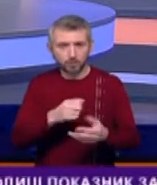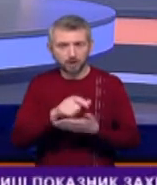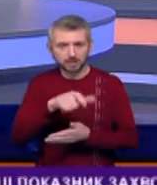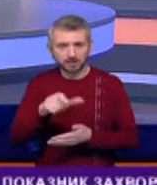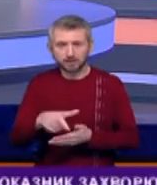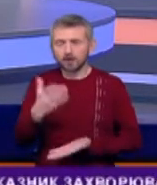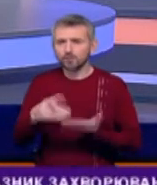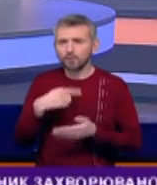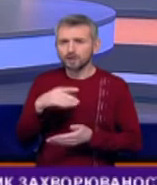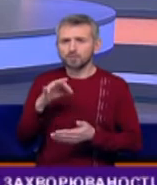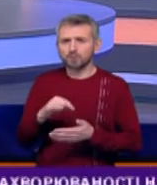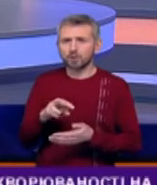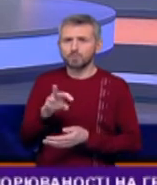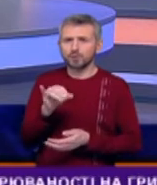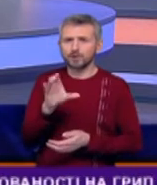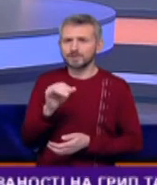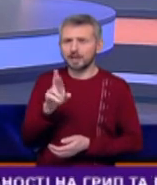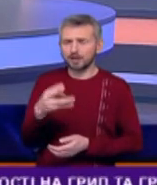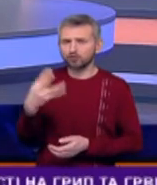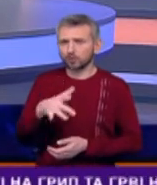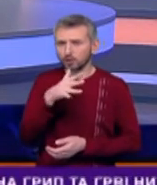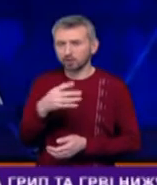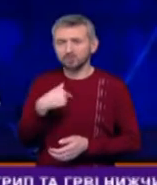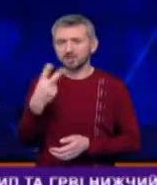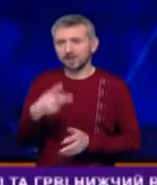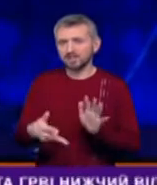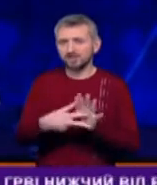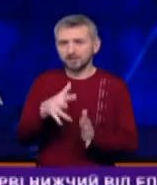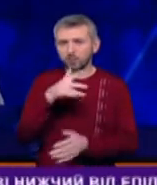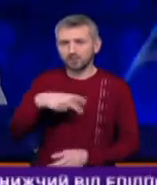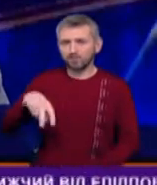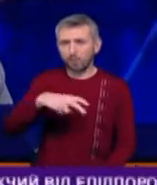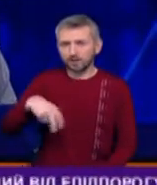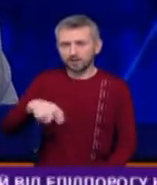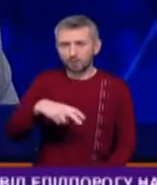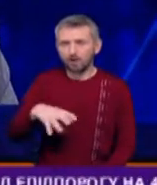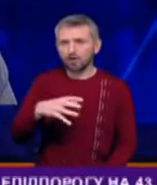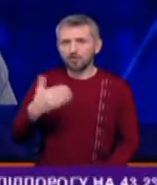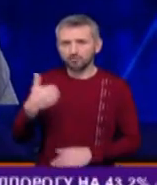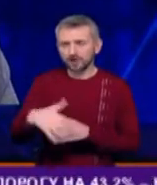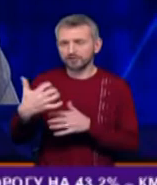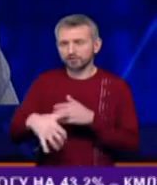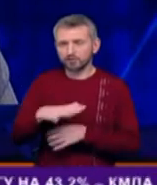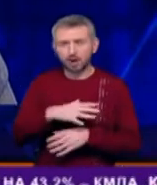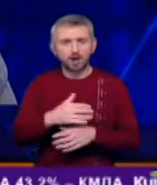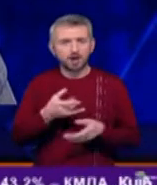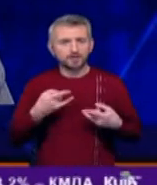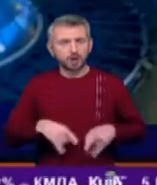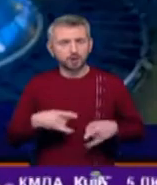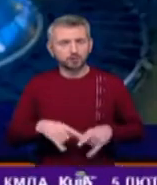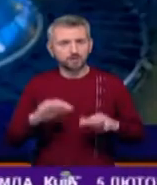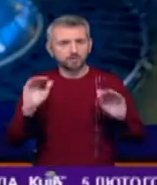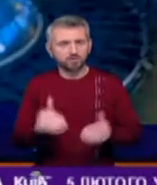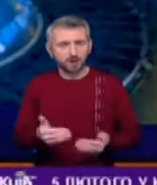Ну, якщо поговорити про Моїсея, 40 років, ми вже 28 років ходимо, вже... ще екватор, можна сказати, але пройшли. Народженість нас впала, щось ми не та, як